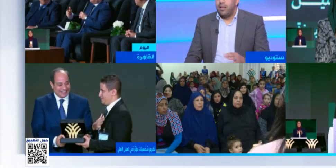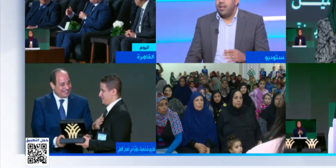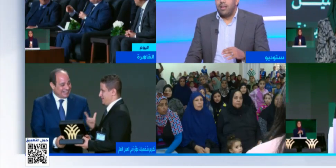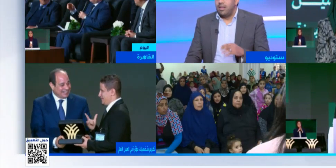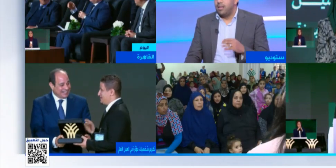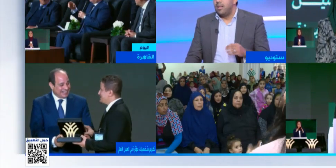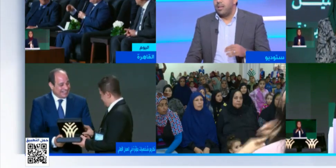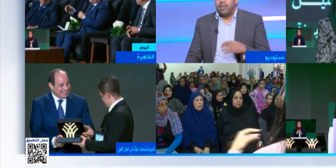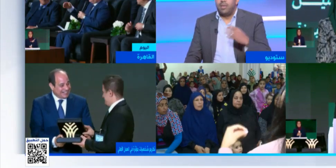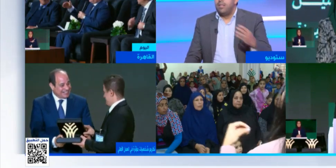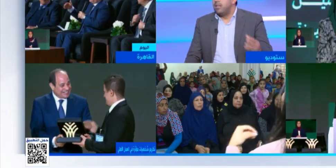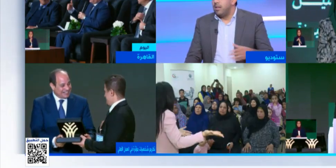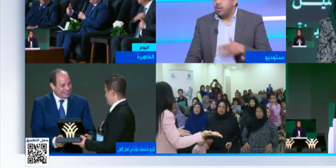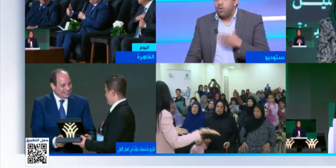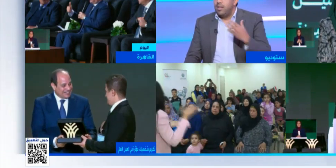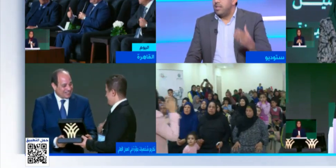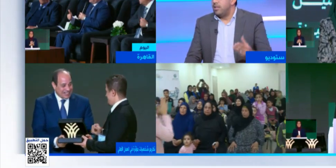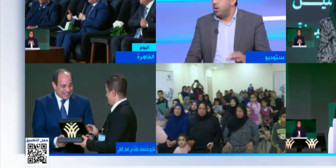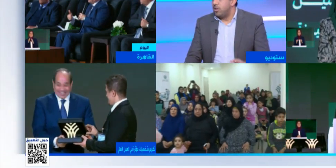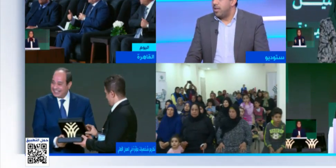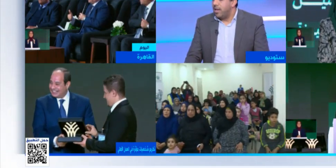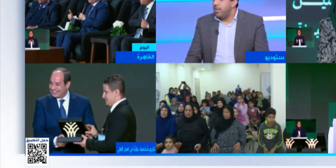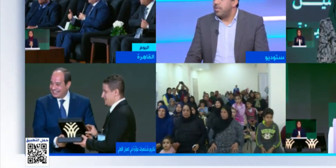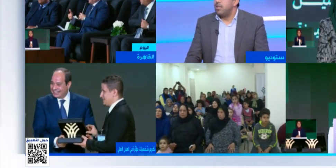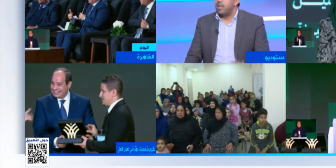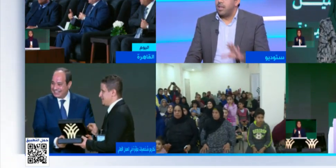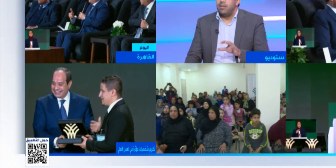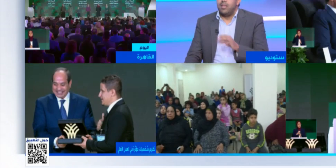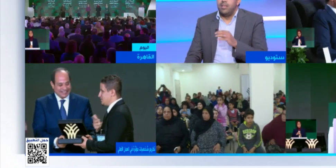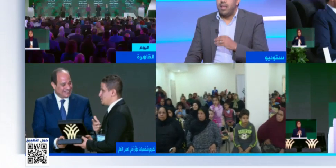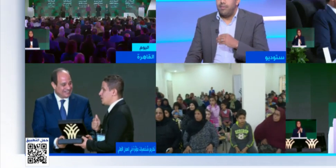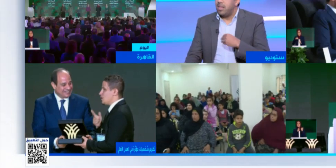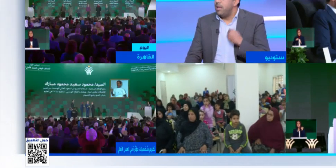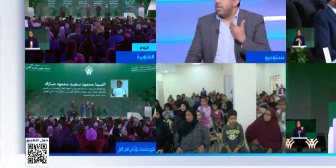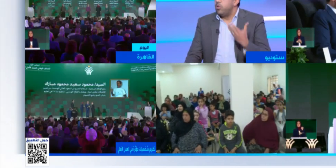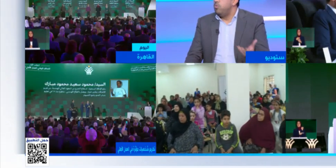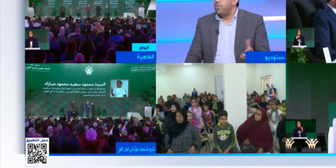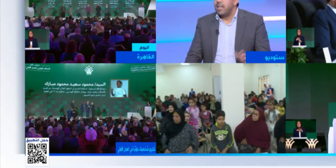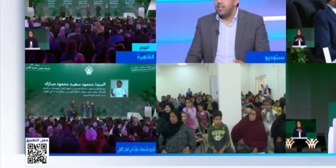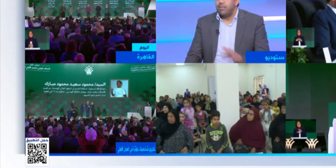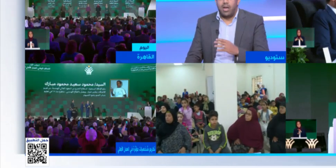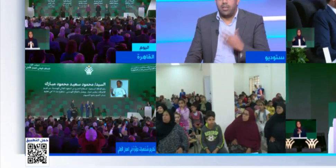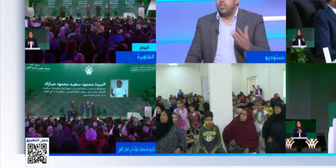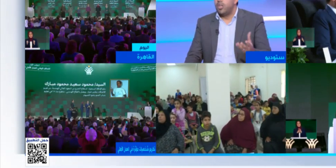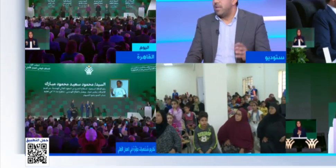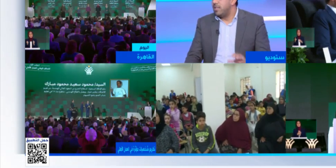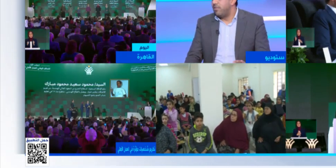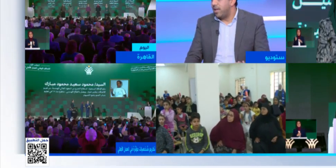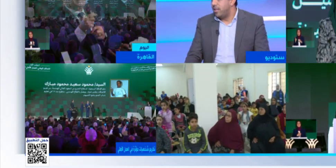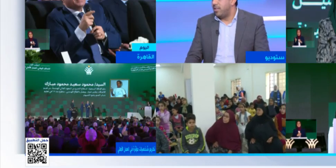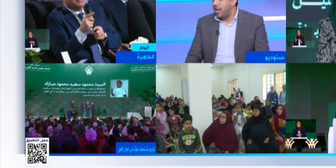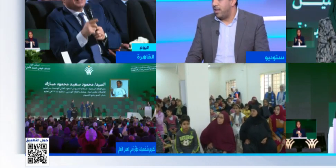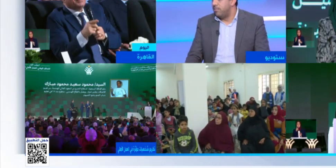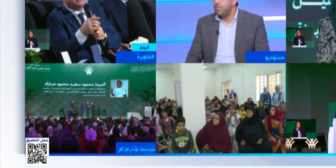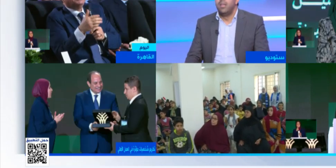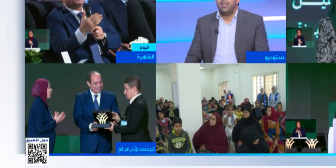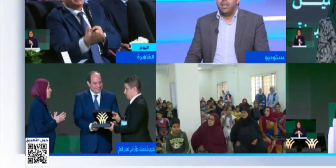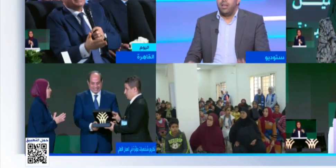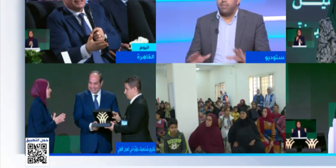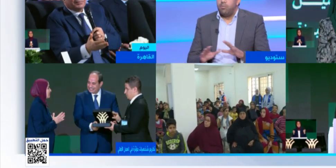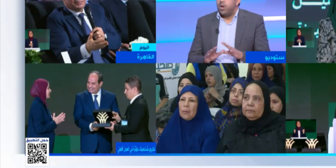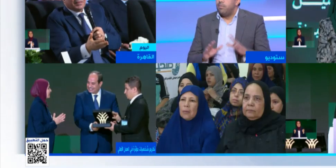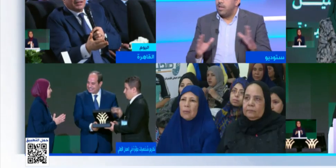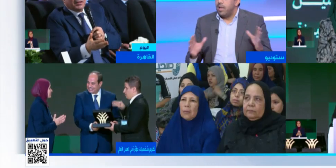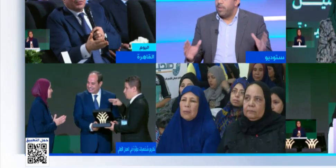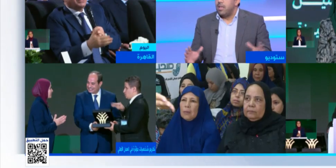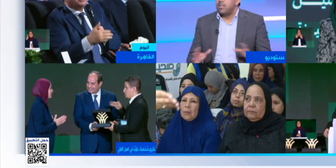هي فكرة، يعني يمكن كل الناس اللي النهاردة اتكلمت إن دي فكرة يمكن تكون فريدة ما حصلتش قبل كده في أي حتة في العالم،